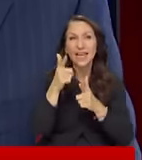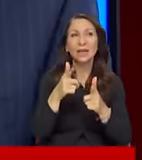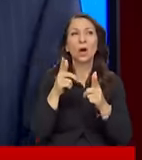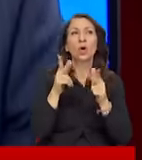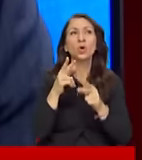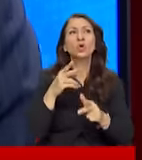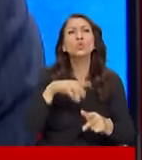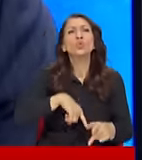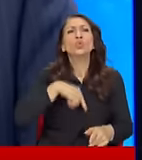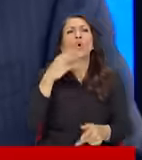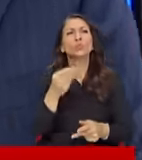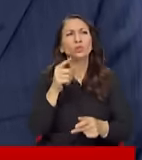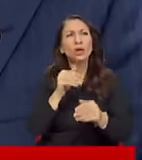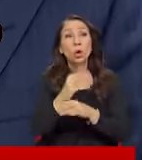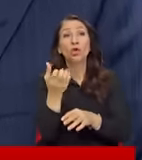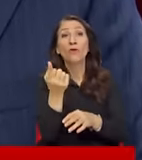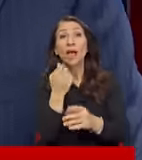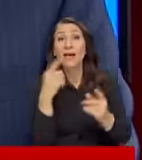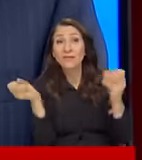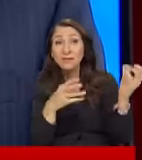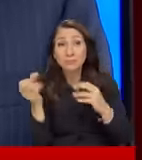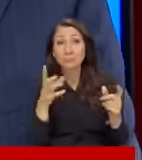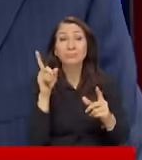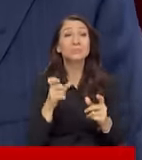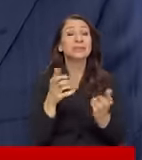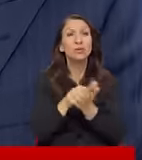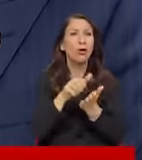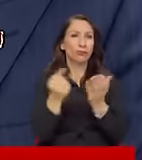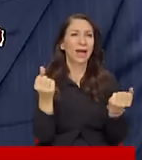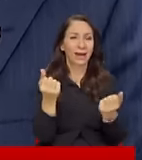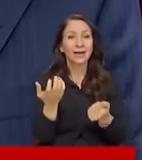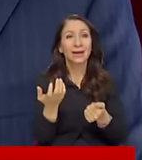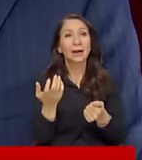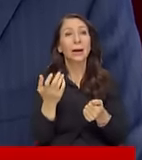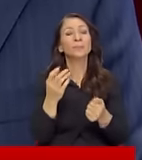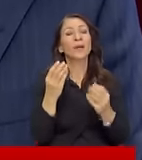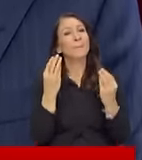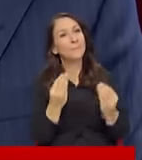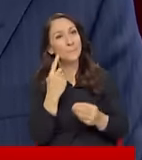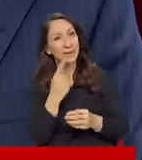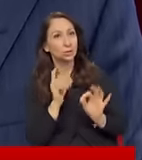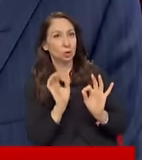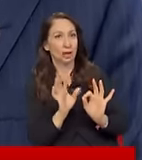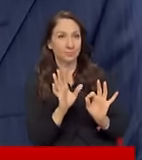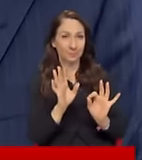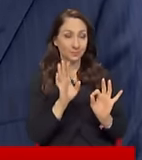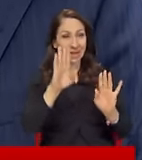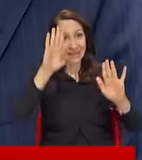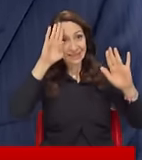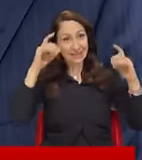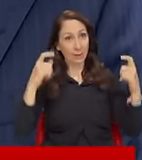huy olmuş dediniz. Bu yaşananlar mı? Köfte atışması mı? Hangisinden başlasın? Hani... Ya bakınız şöyle, şimdi